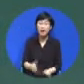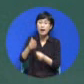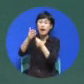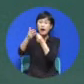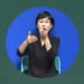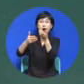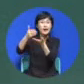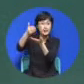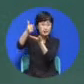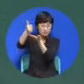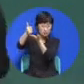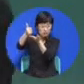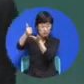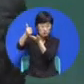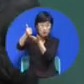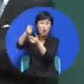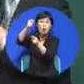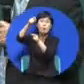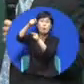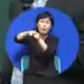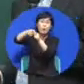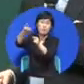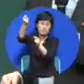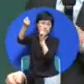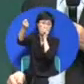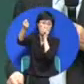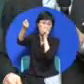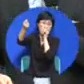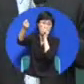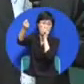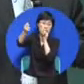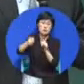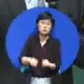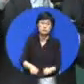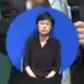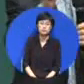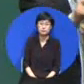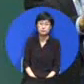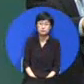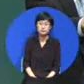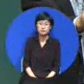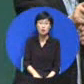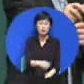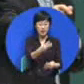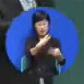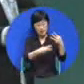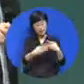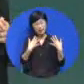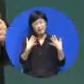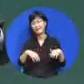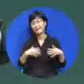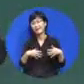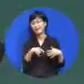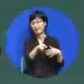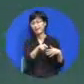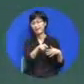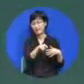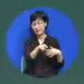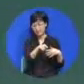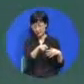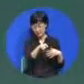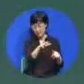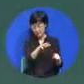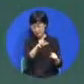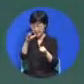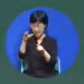하나님은 목표를 가지고 계십니다. And God has a goal. 연약한 우리 렘넌트 통해서 많은 사람 살리는